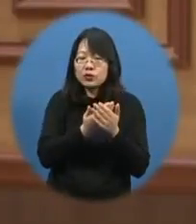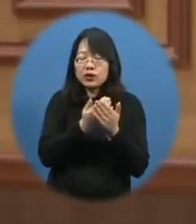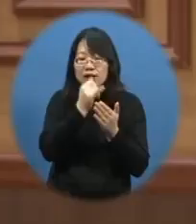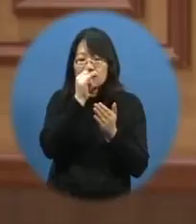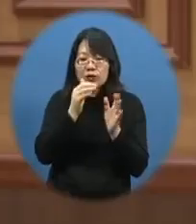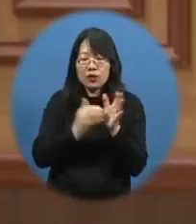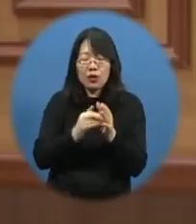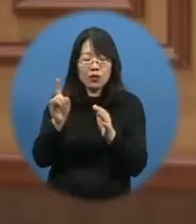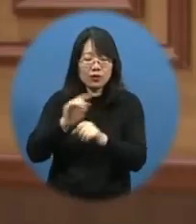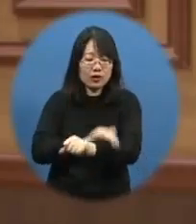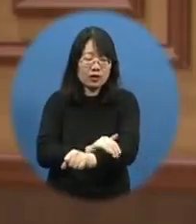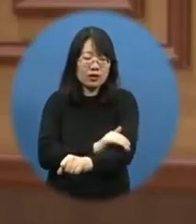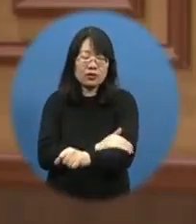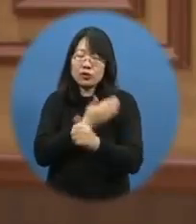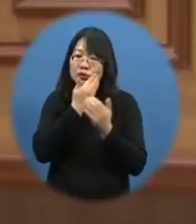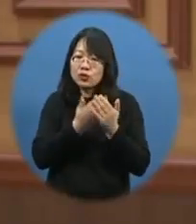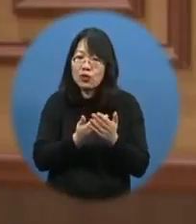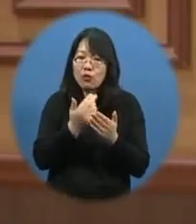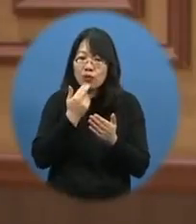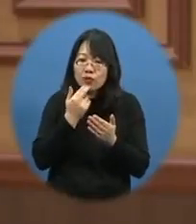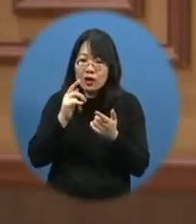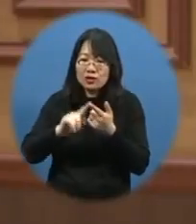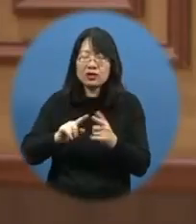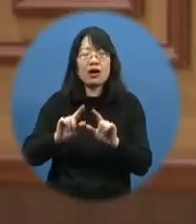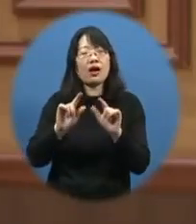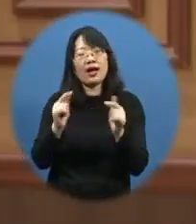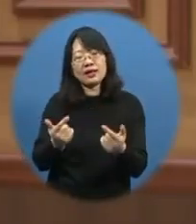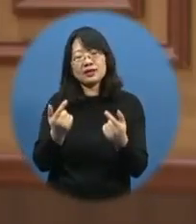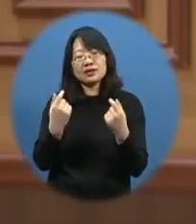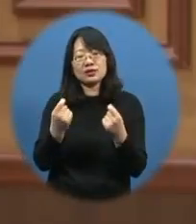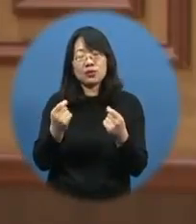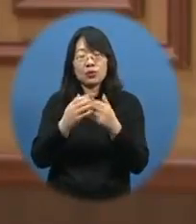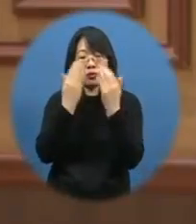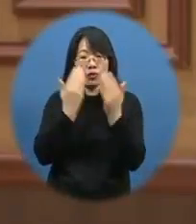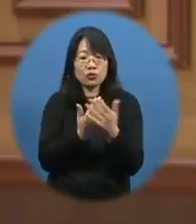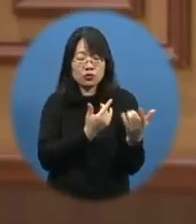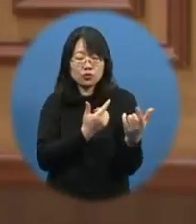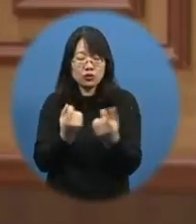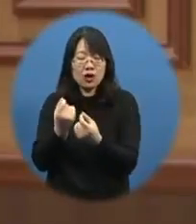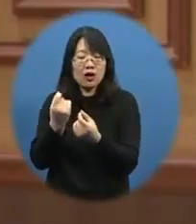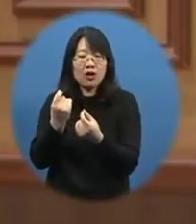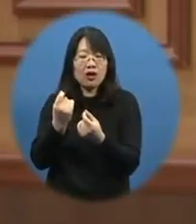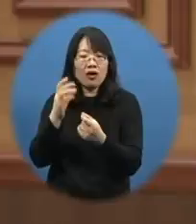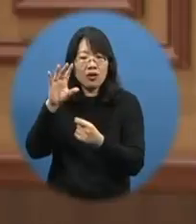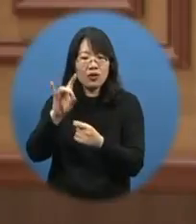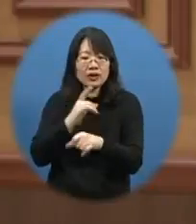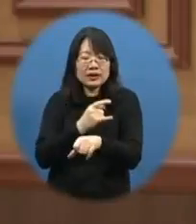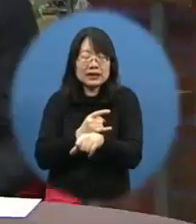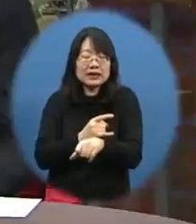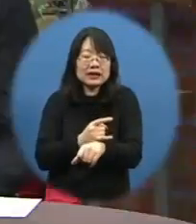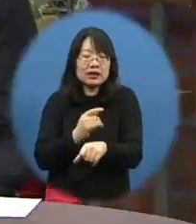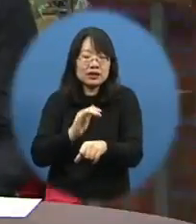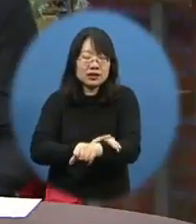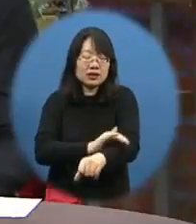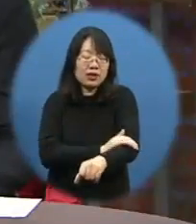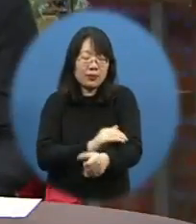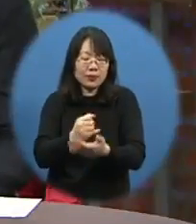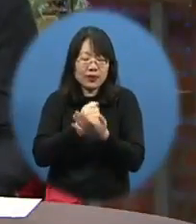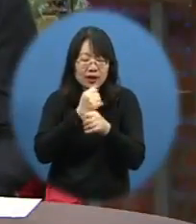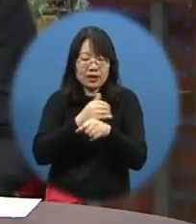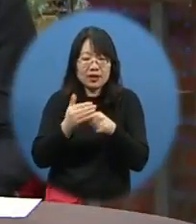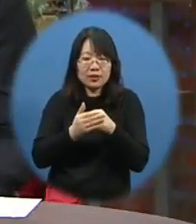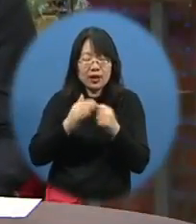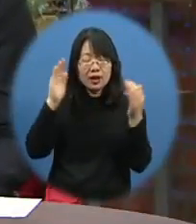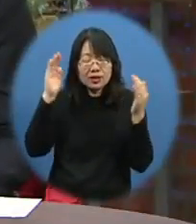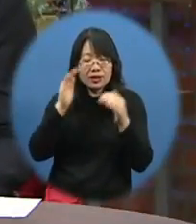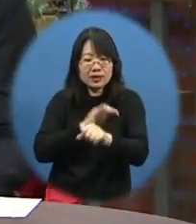직업이고 어떤 직업은 소중하지 않는 직업이 아닌 것이 아니라 모두가 어울려서 직업을 갖고 있기 때문에 우리가 학생들이